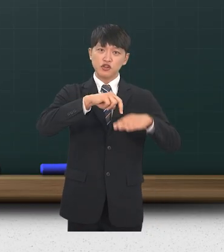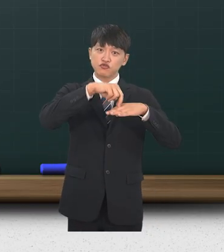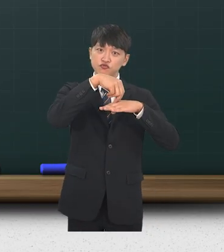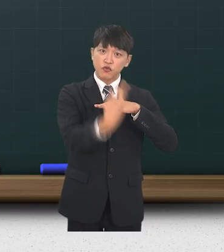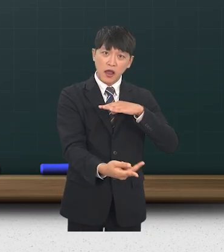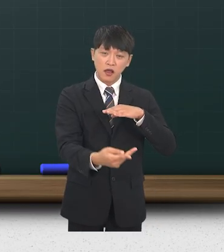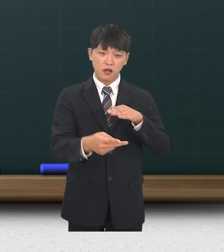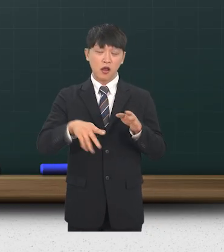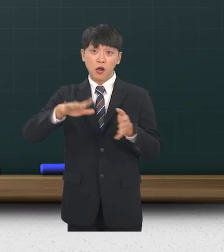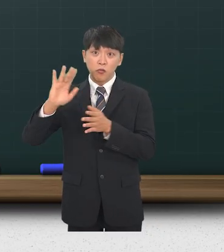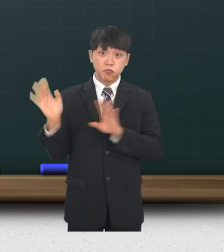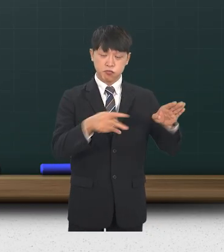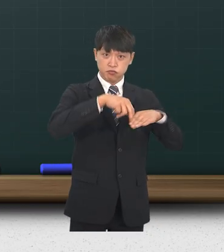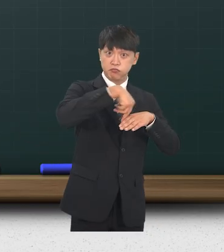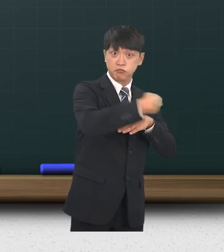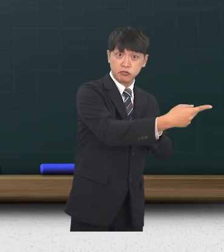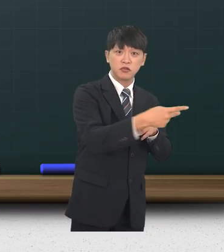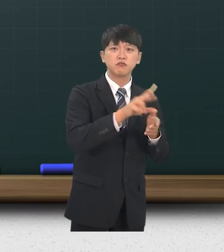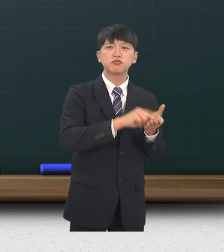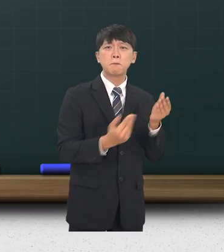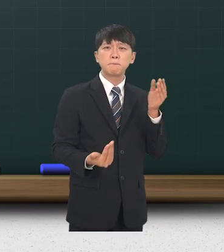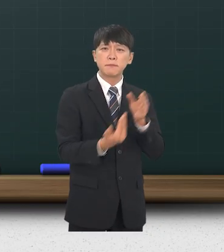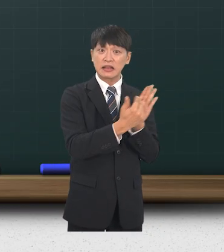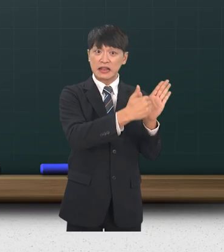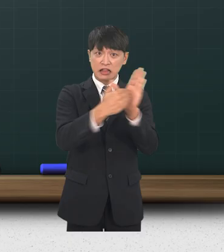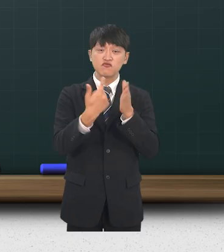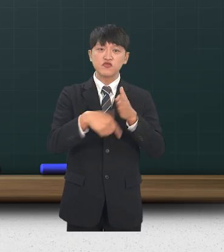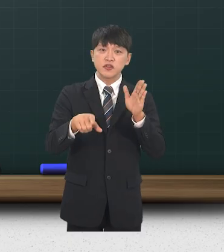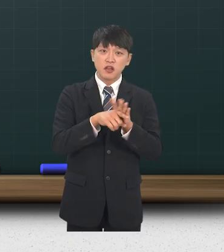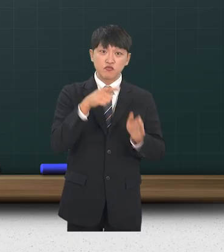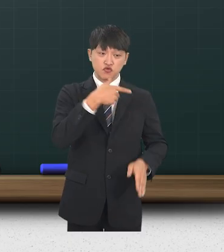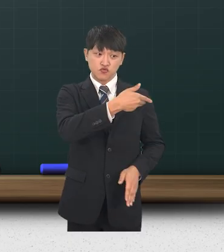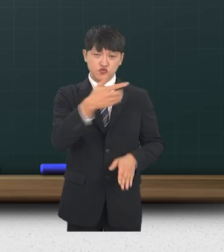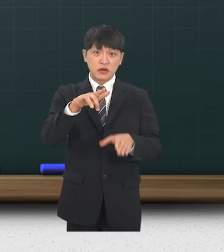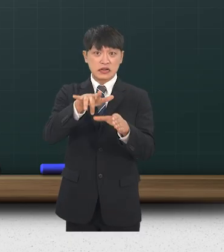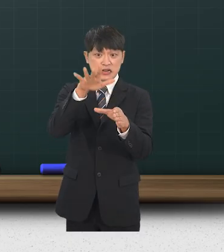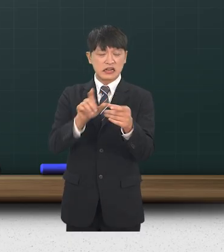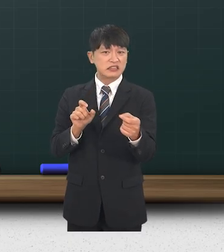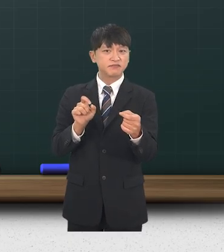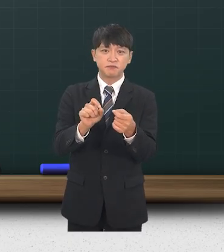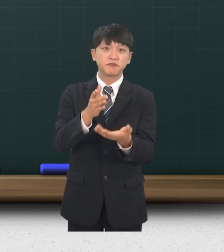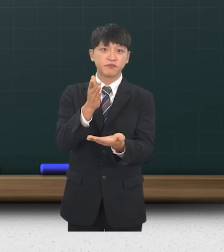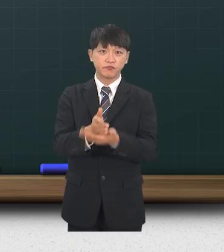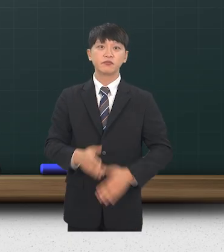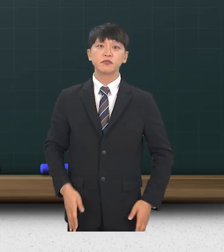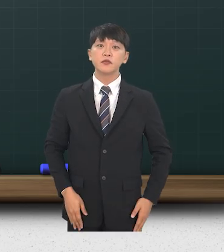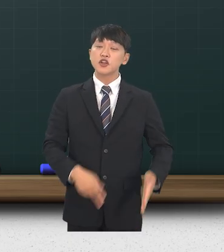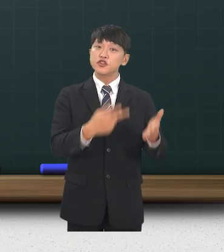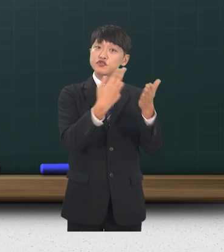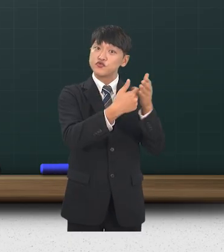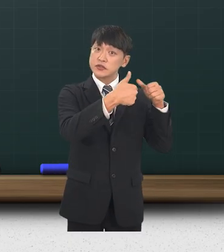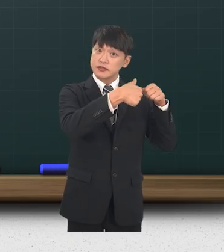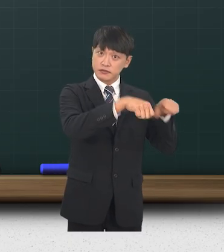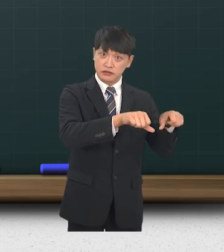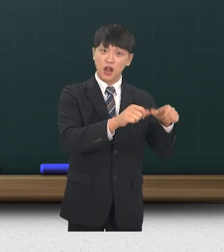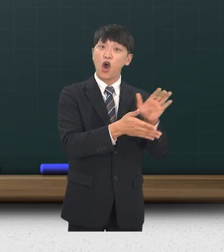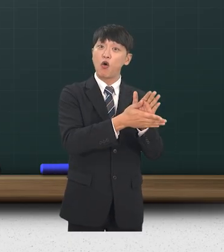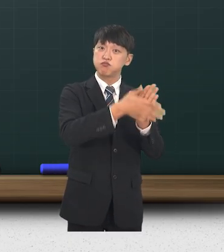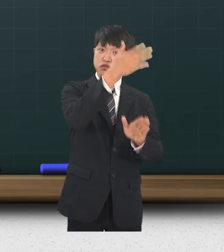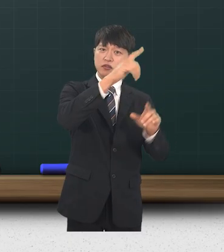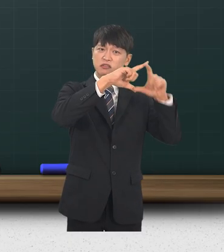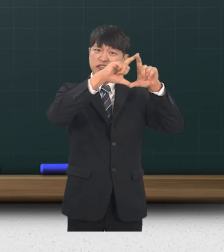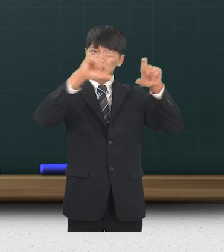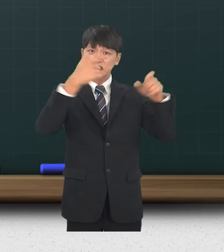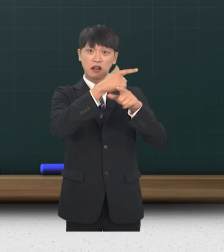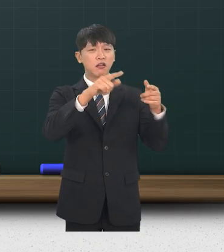추락, 휩쓸림 사고 예방을 위해 하수도, 맨홀 근처엔 접근 금지, 유리창, 건물 간판 등